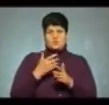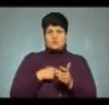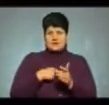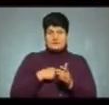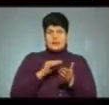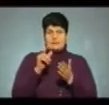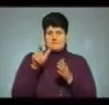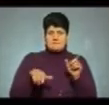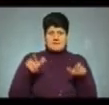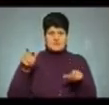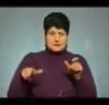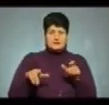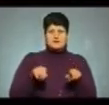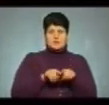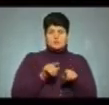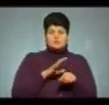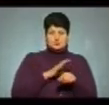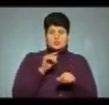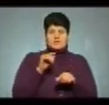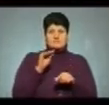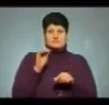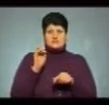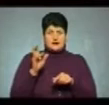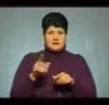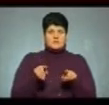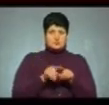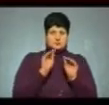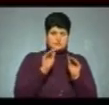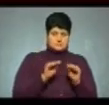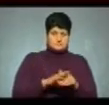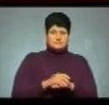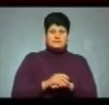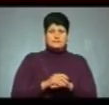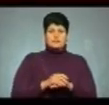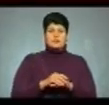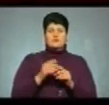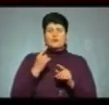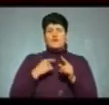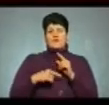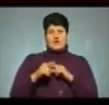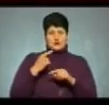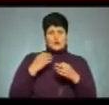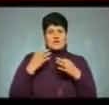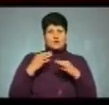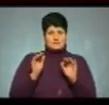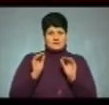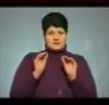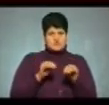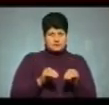ті оголошення були розміщені і в самих безпосередньо в ЖЕКах на дошках оголошення. Повернуся щодо дозволів про встановлення дозволів